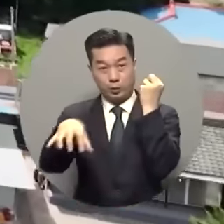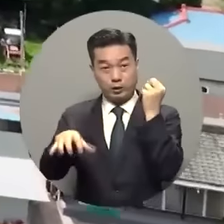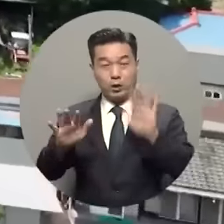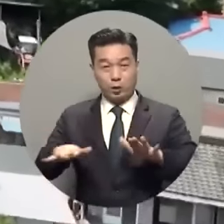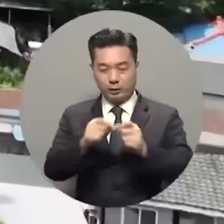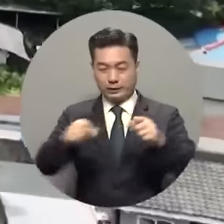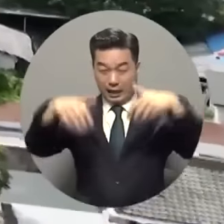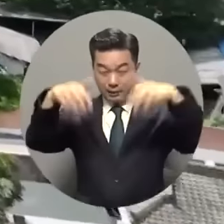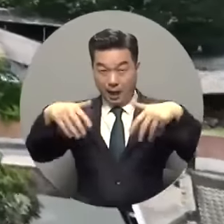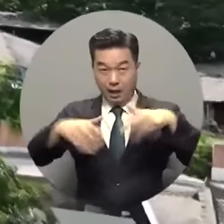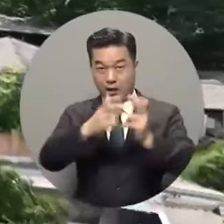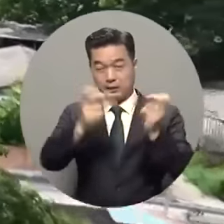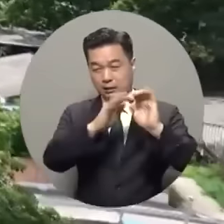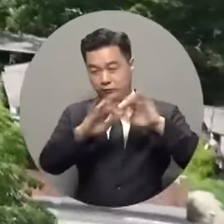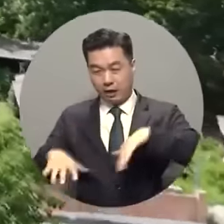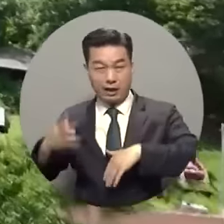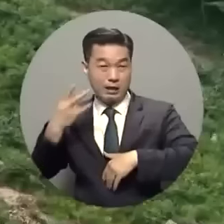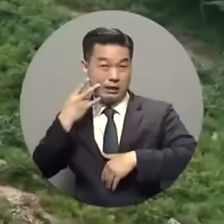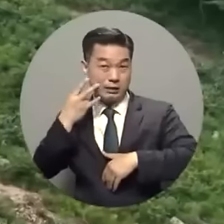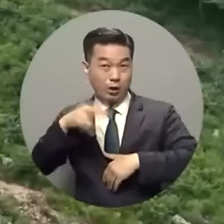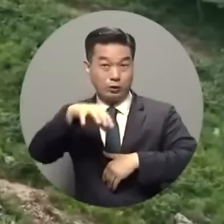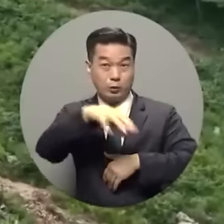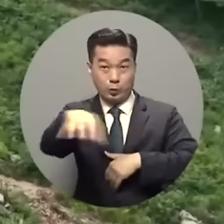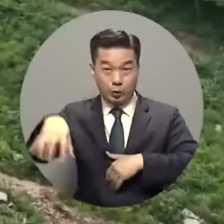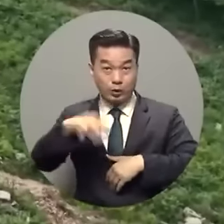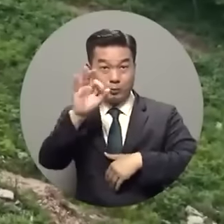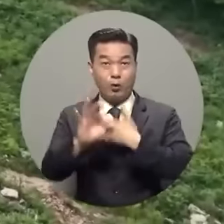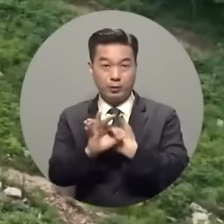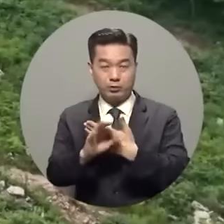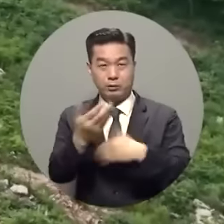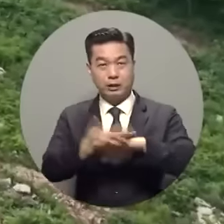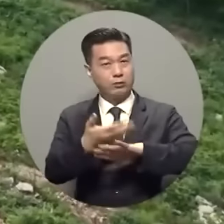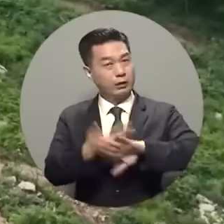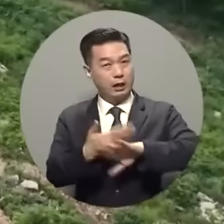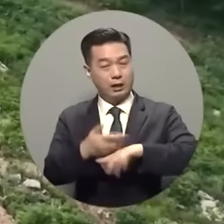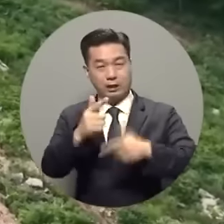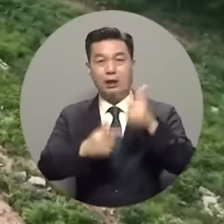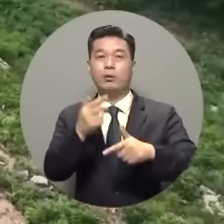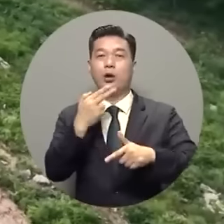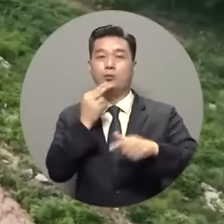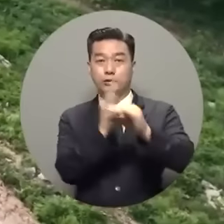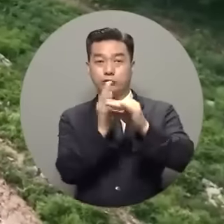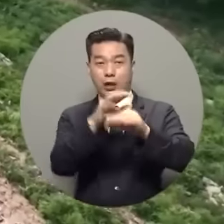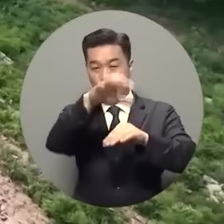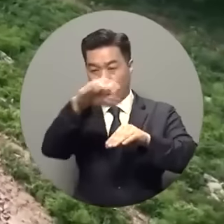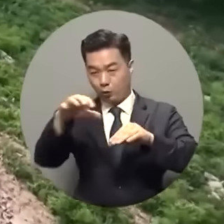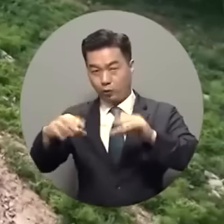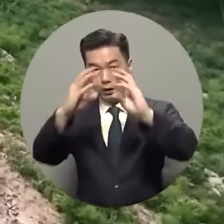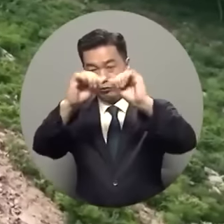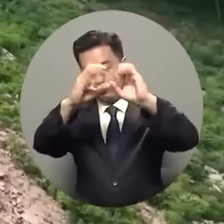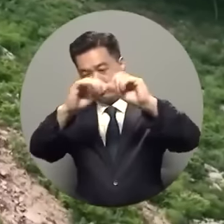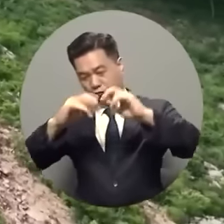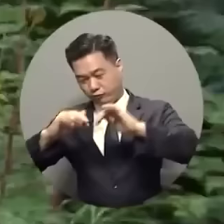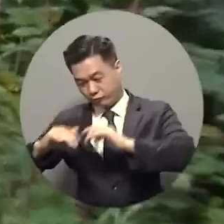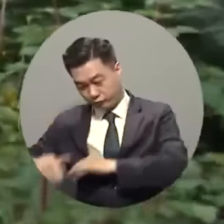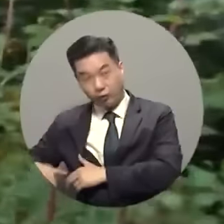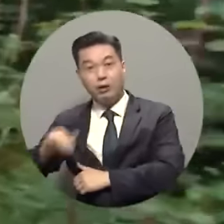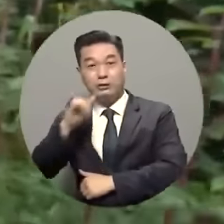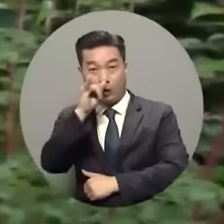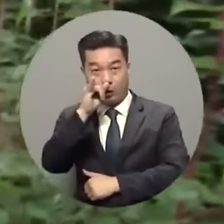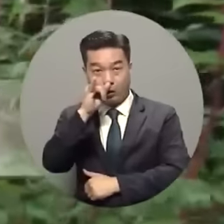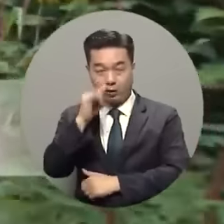산사태를 입은 예천군 수한이 다른 산지와 달리 나무가 없는 산 중턱 곳곳에서 토사가 쓸려 내려왔습니다